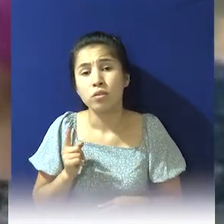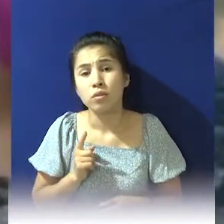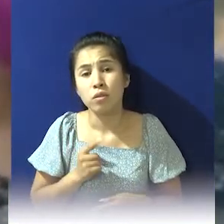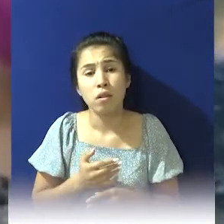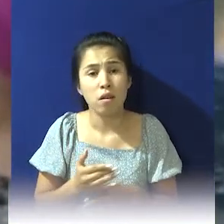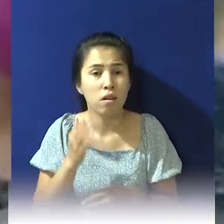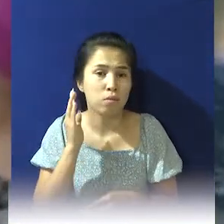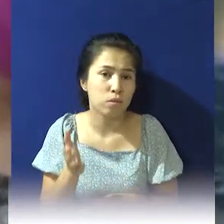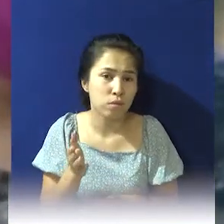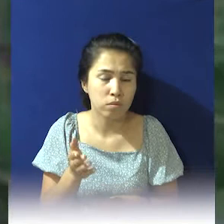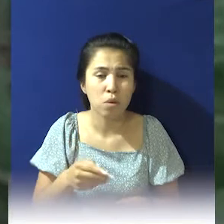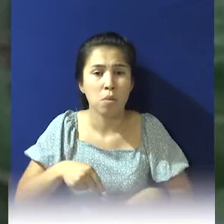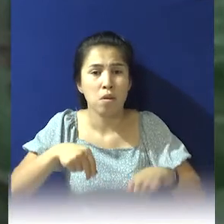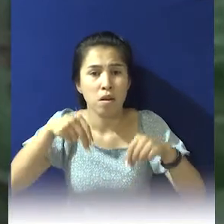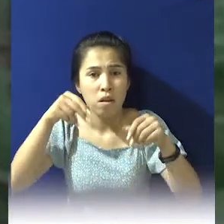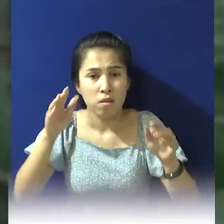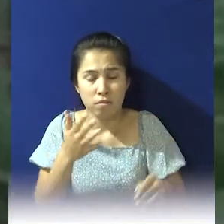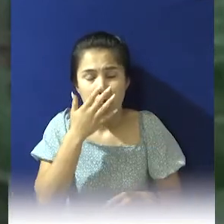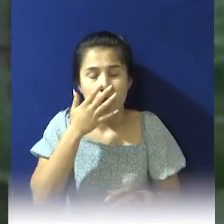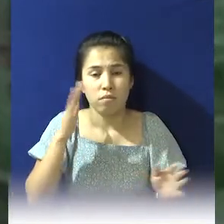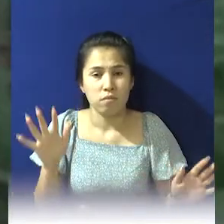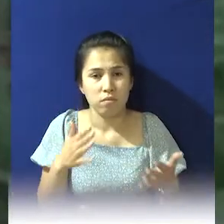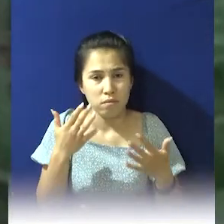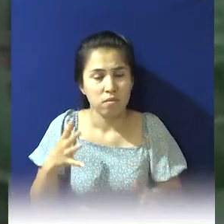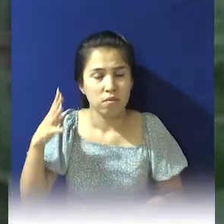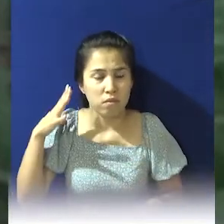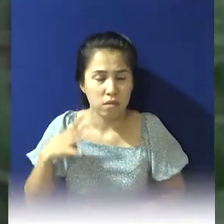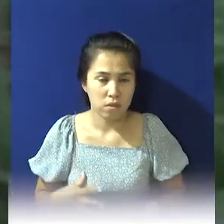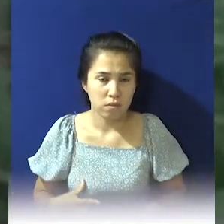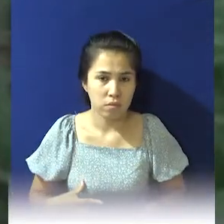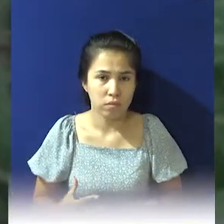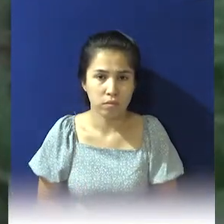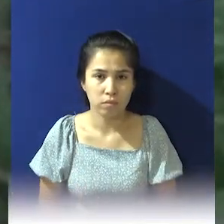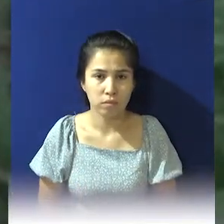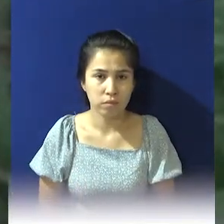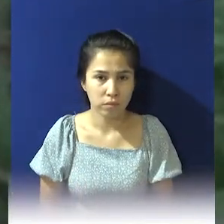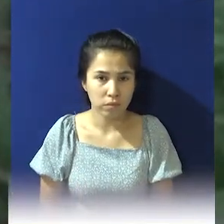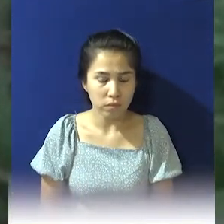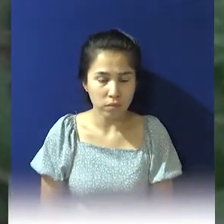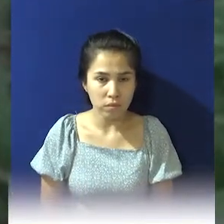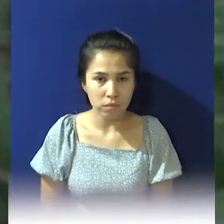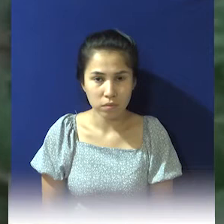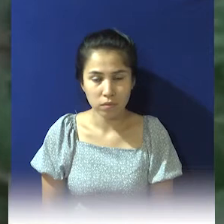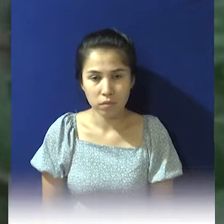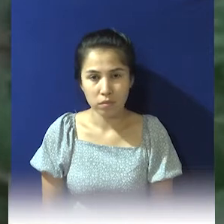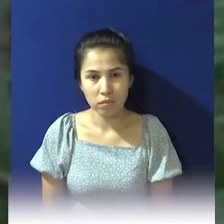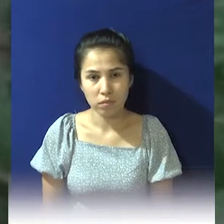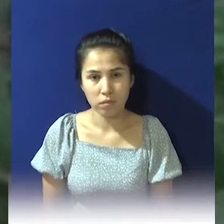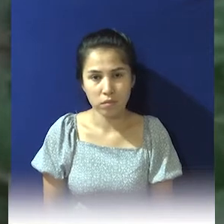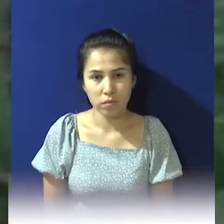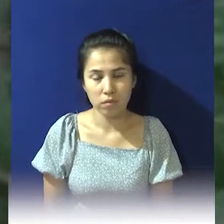способом. Шахты, где проложены электрические линии, не закрыты, не защищены